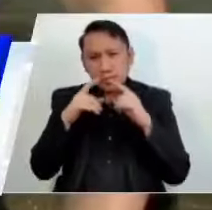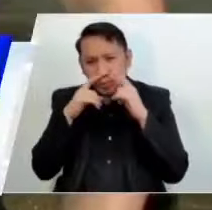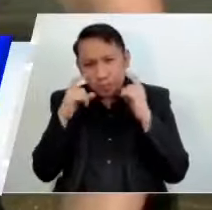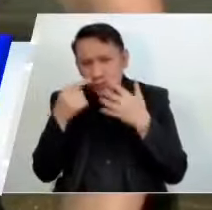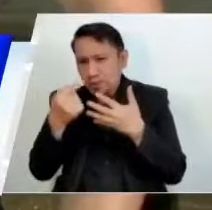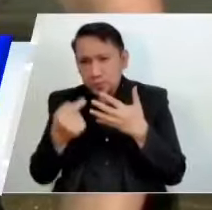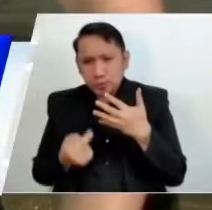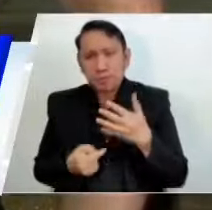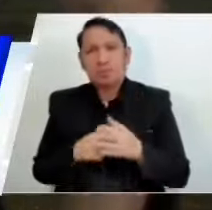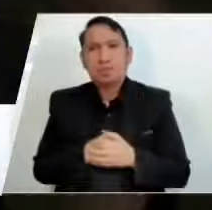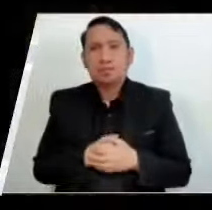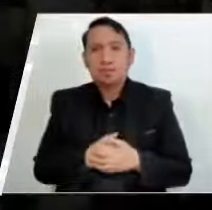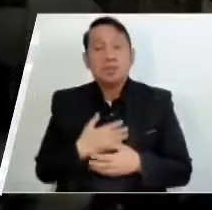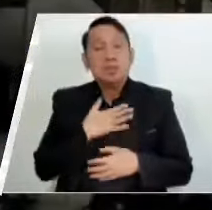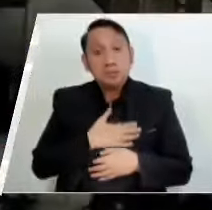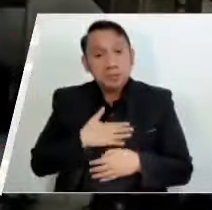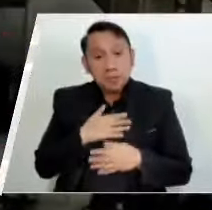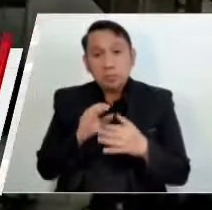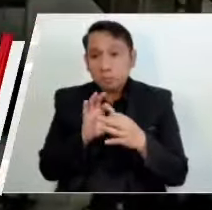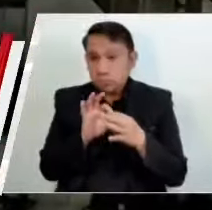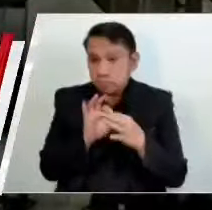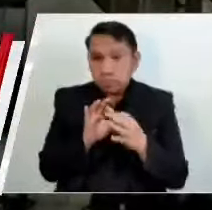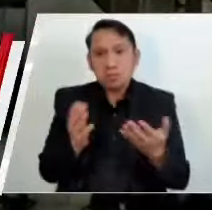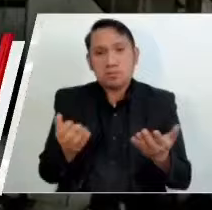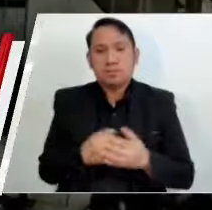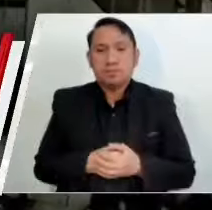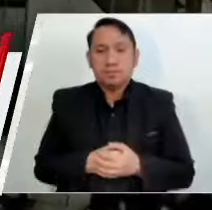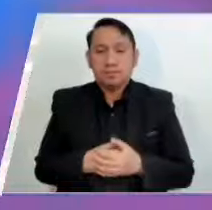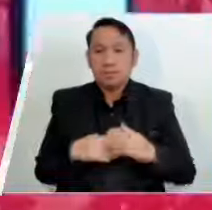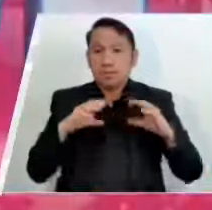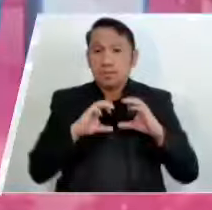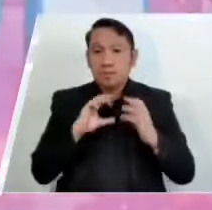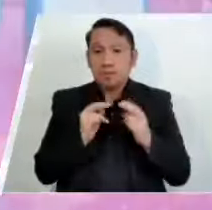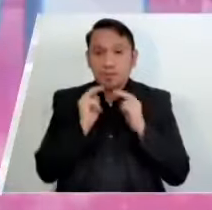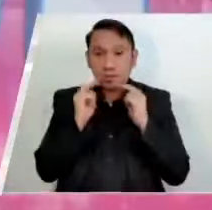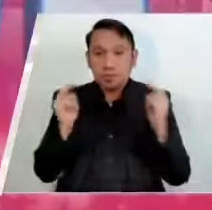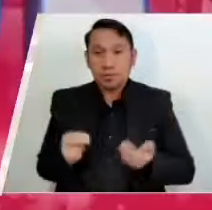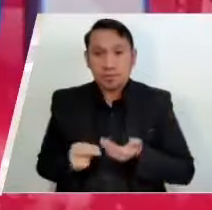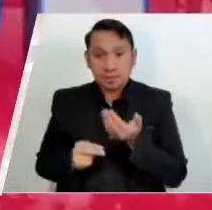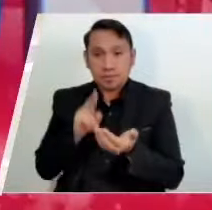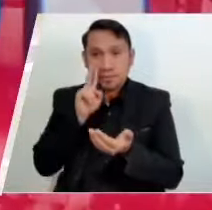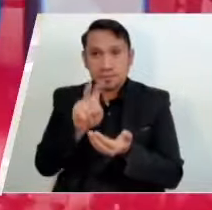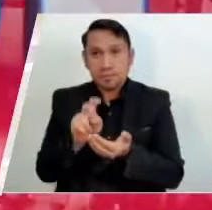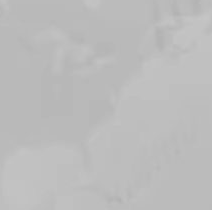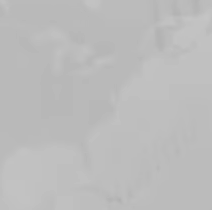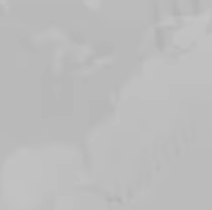magsisimba sa loob ng simbahan. Para sa GMA Integrated News, Emil Sumangi lang inyong saksi.